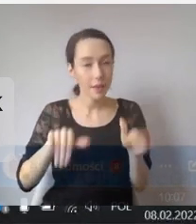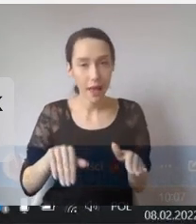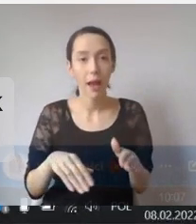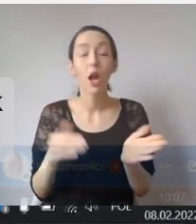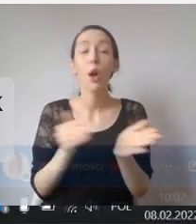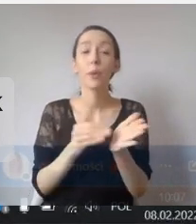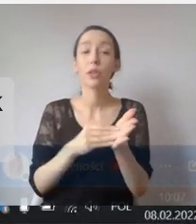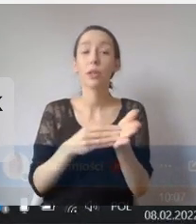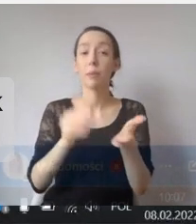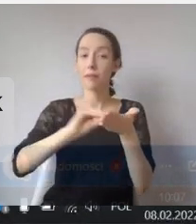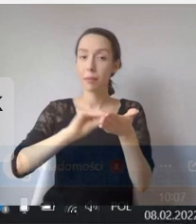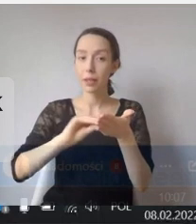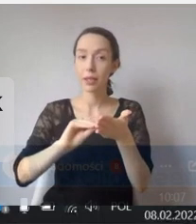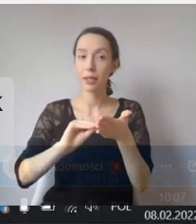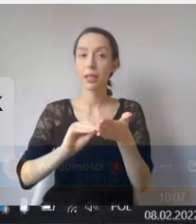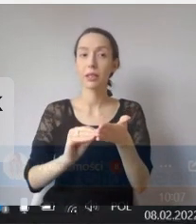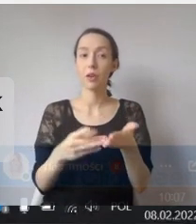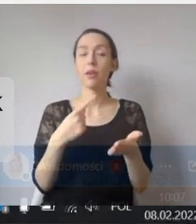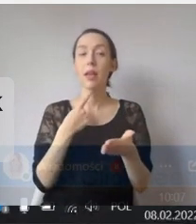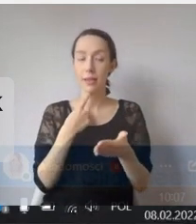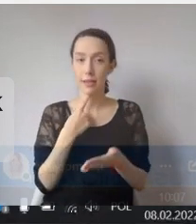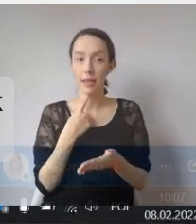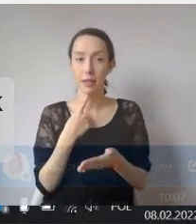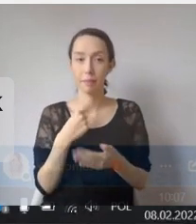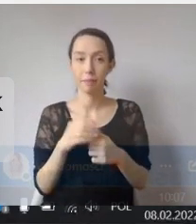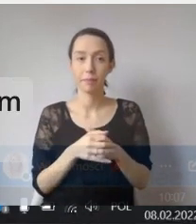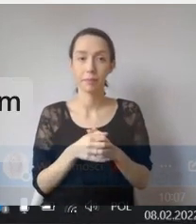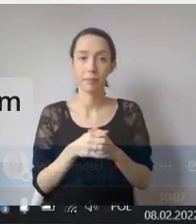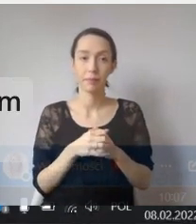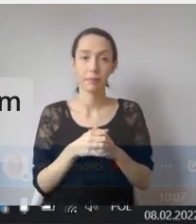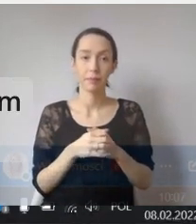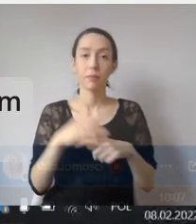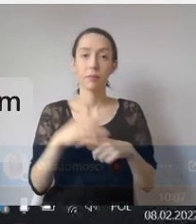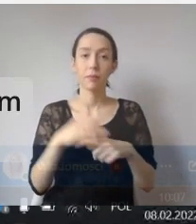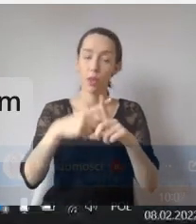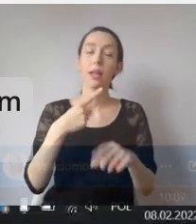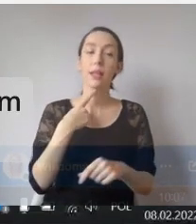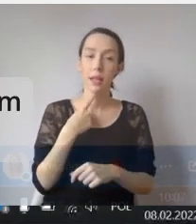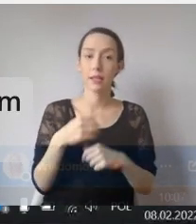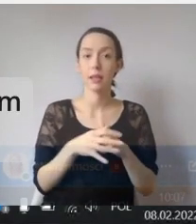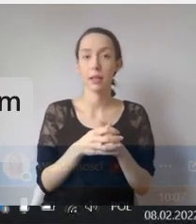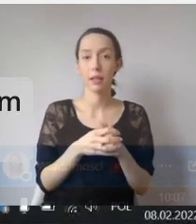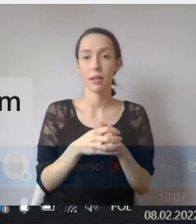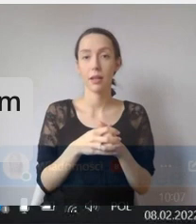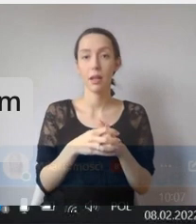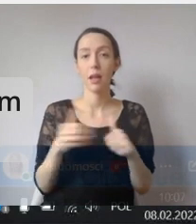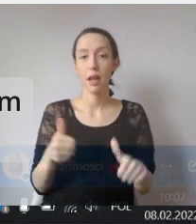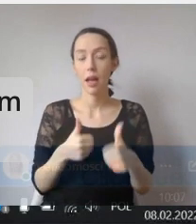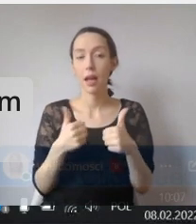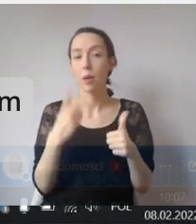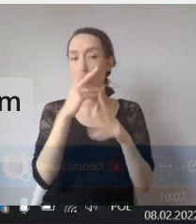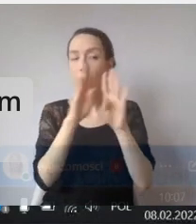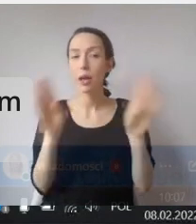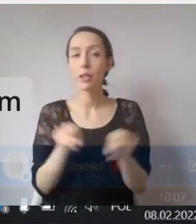należy po prostu uzupełnić też tą sekcję języki, dodaj język i języki, żeby zaznaczyć